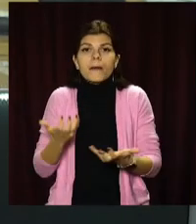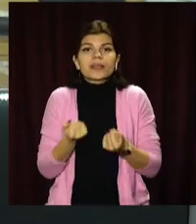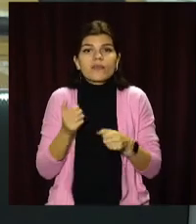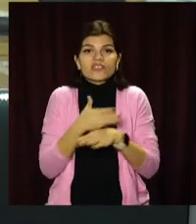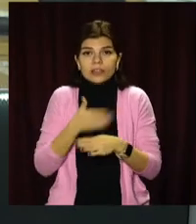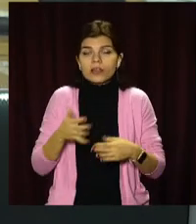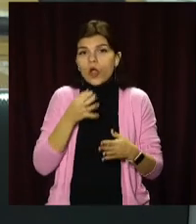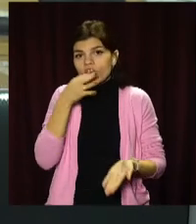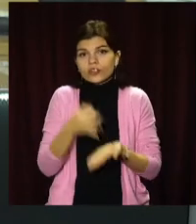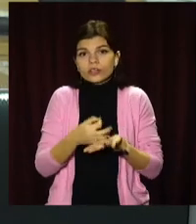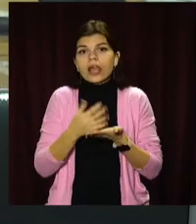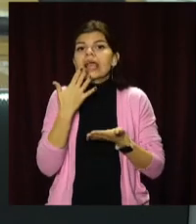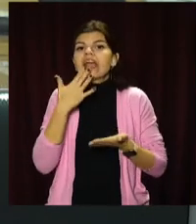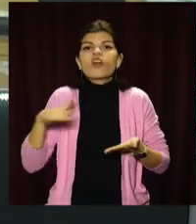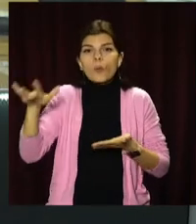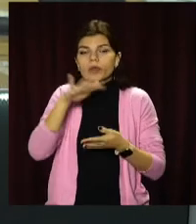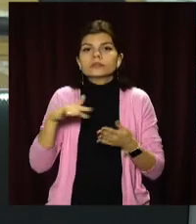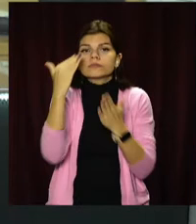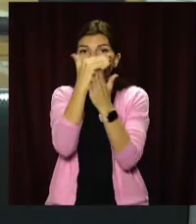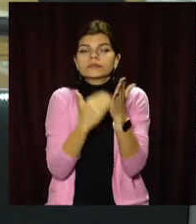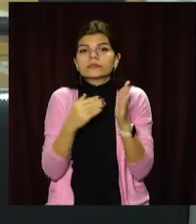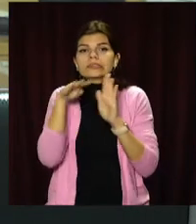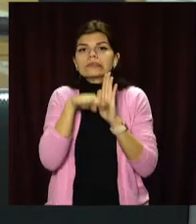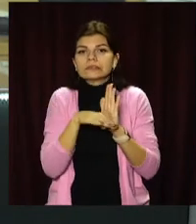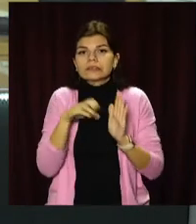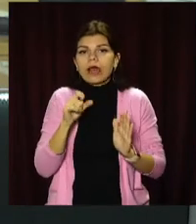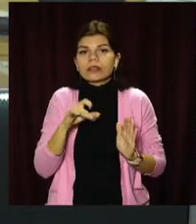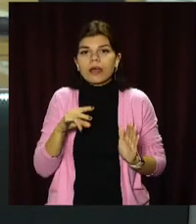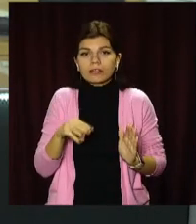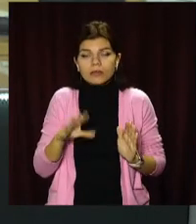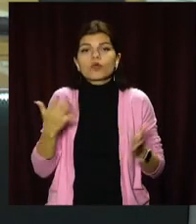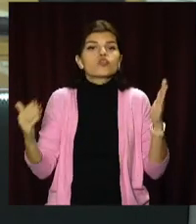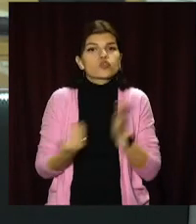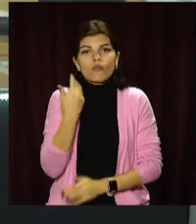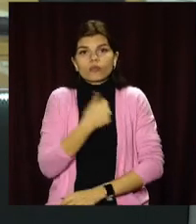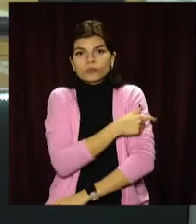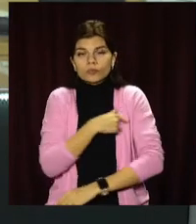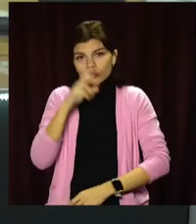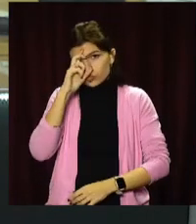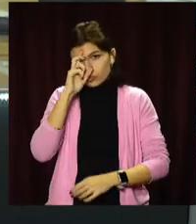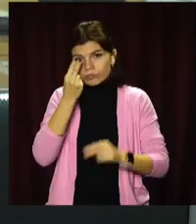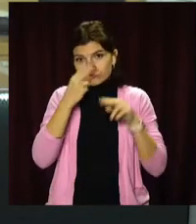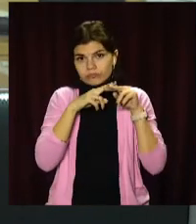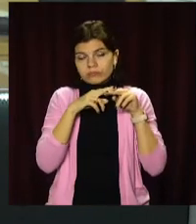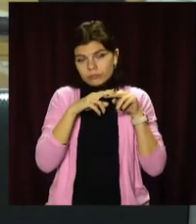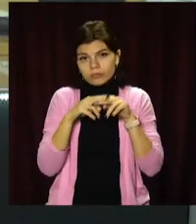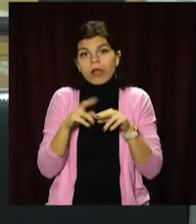відділення відповідатиме європейським стандартам, кажуть у міськраді. Оновлюють медичний заклад державним коштом.